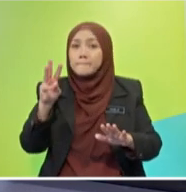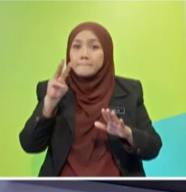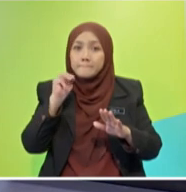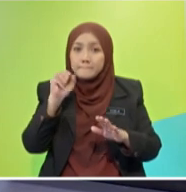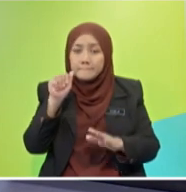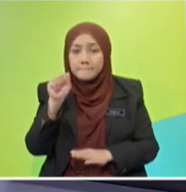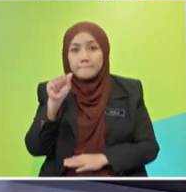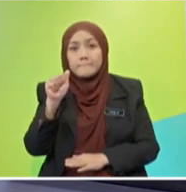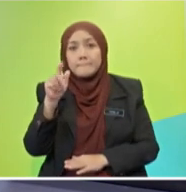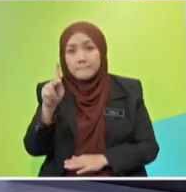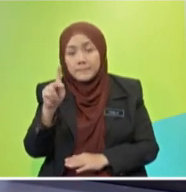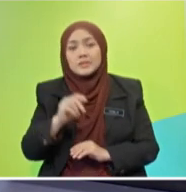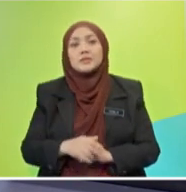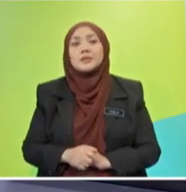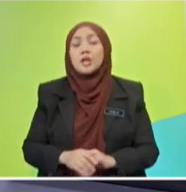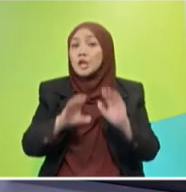ya